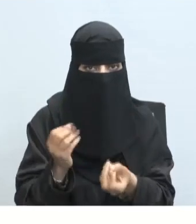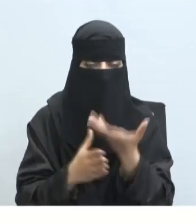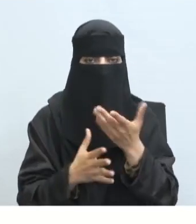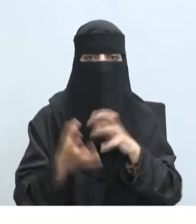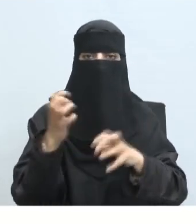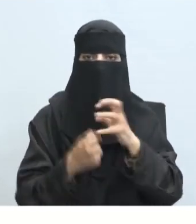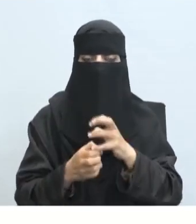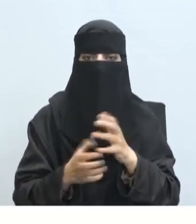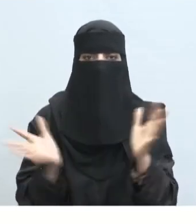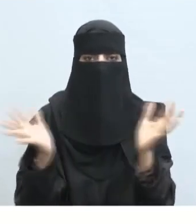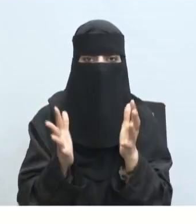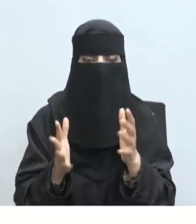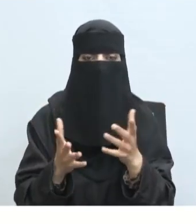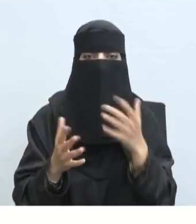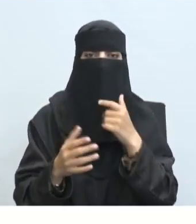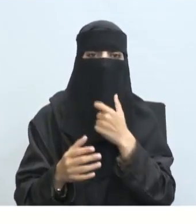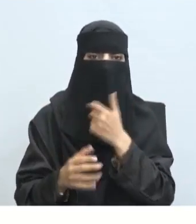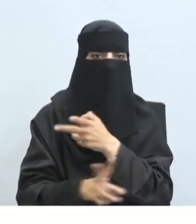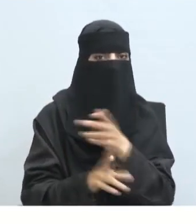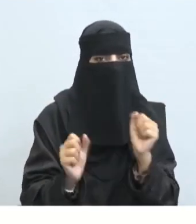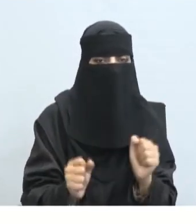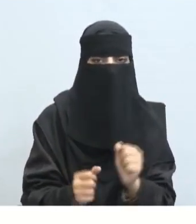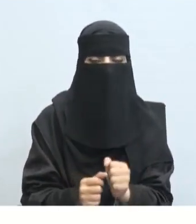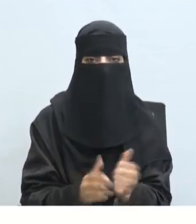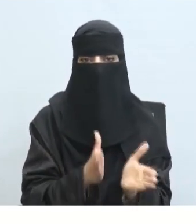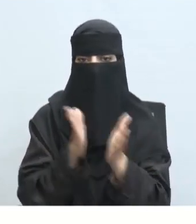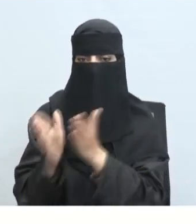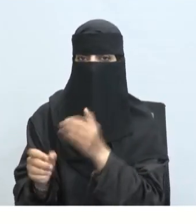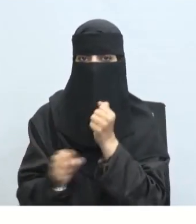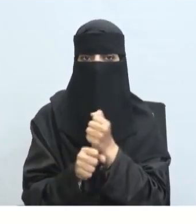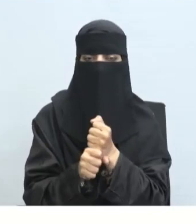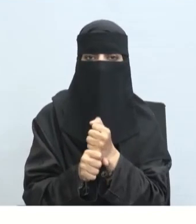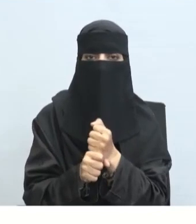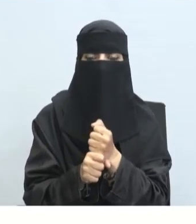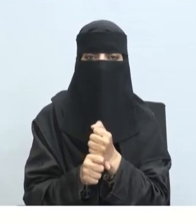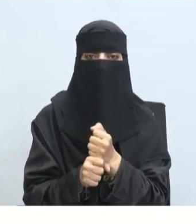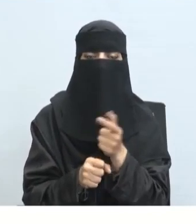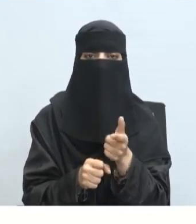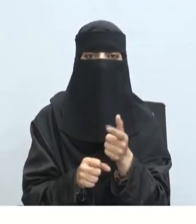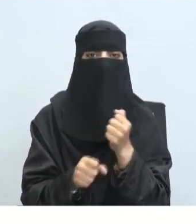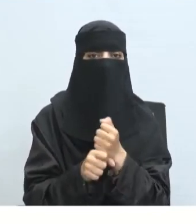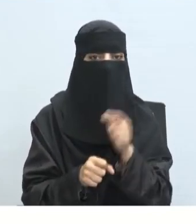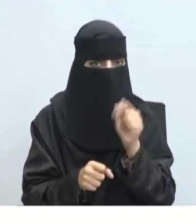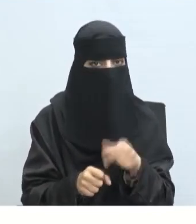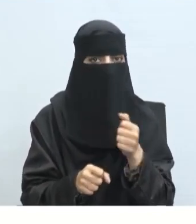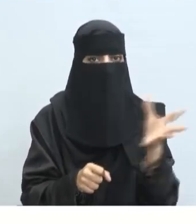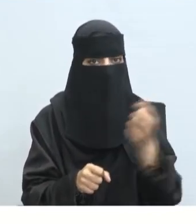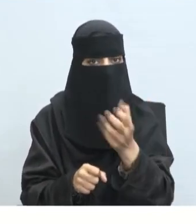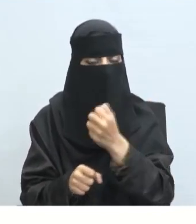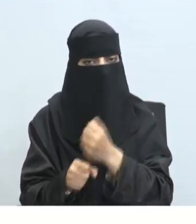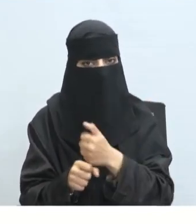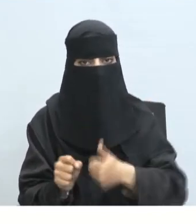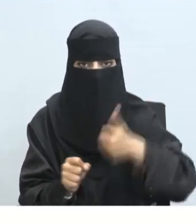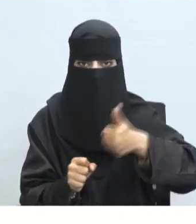المشاكل كازدين قات وغيرها التوظيف كثير من الفعاليات يكون هك توظيف وكثير